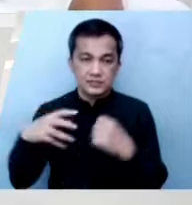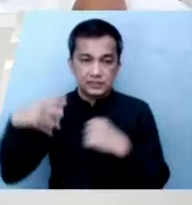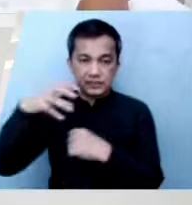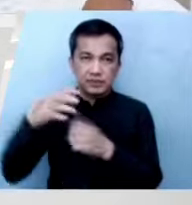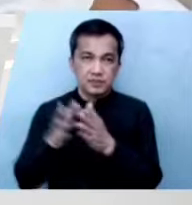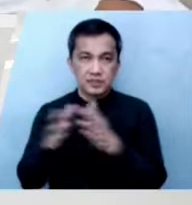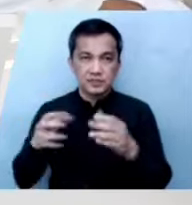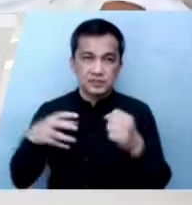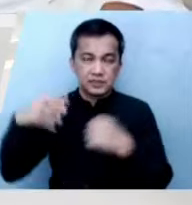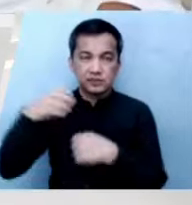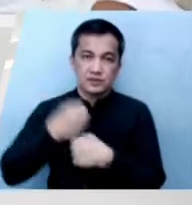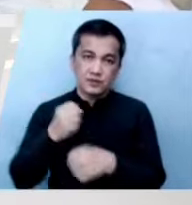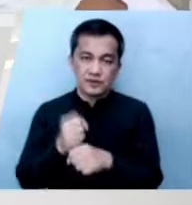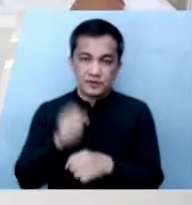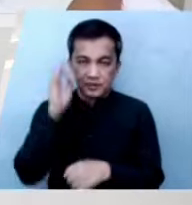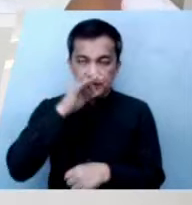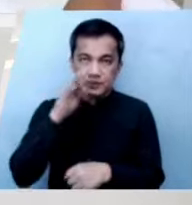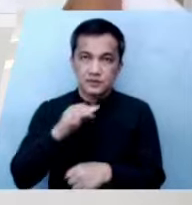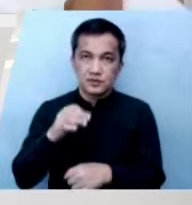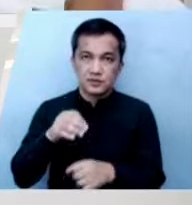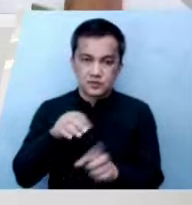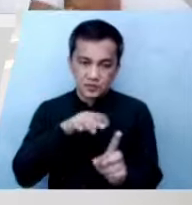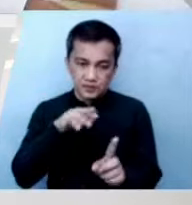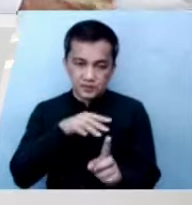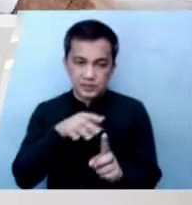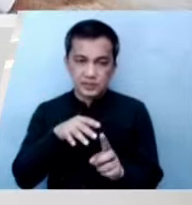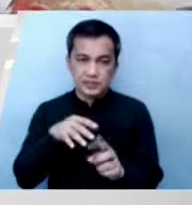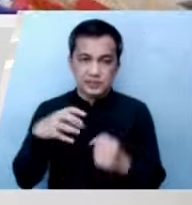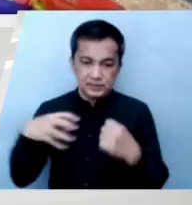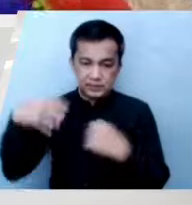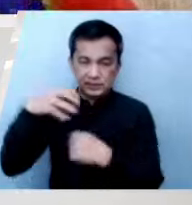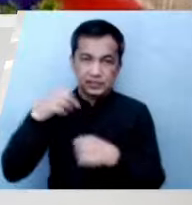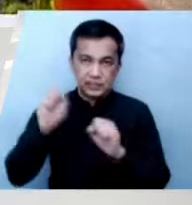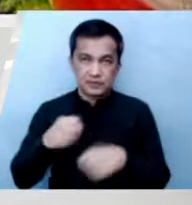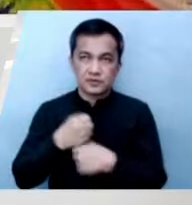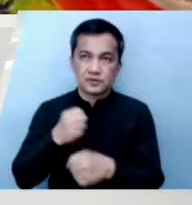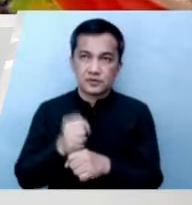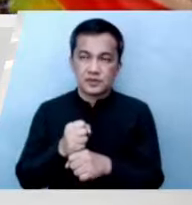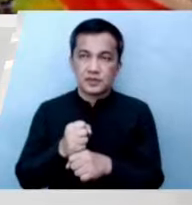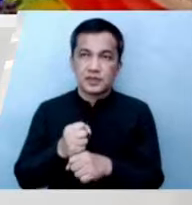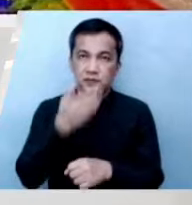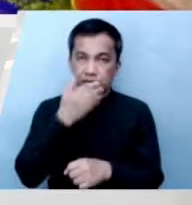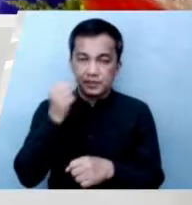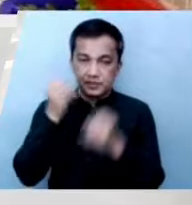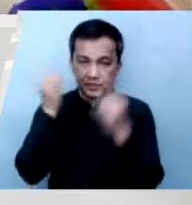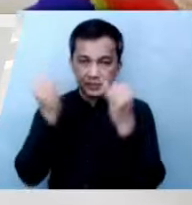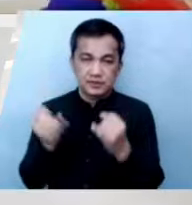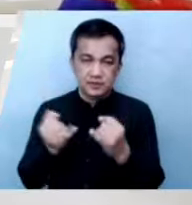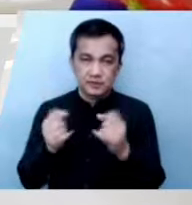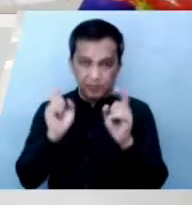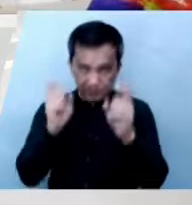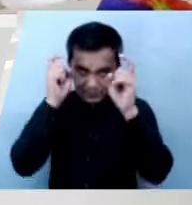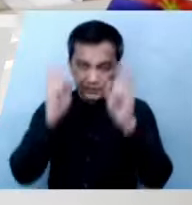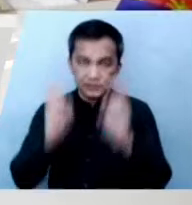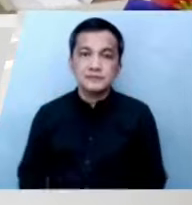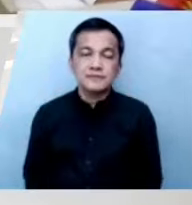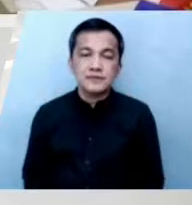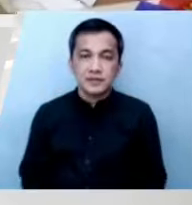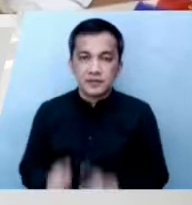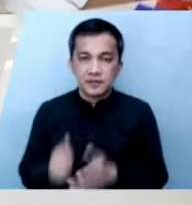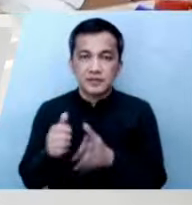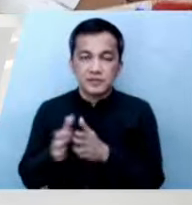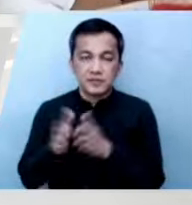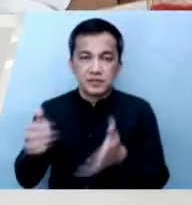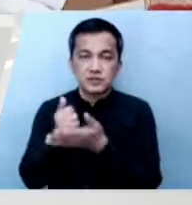gawang Pinoy. Isa itong observation satellite na may kakayahang gumawa ng mas magagandang imahe ng mas mabilis. Malaking tulong to sa pag-monitor ng